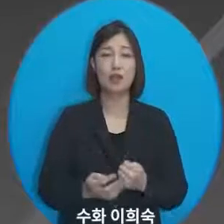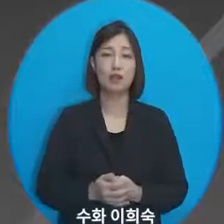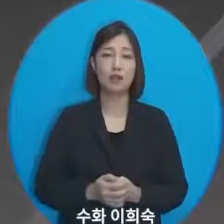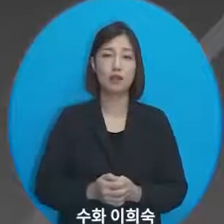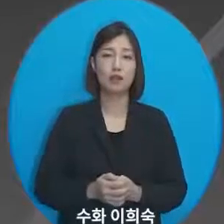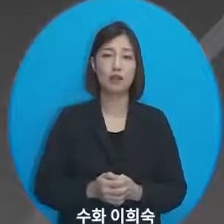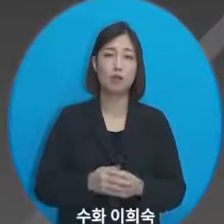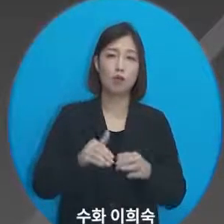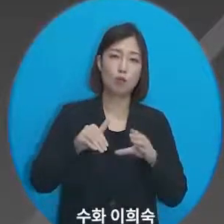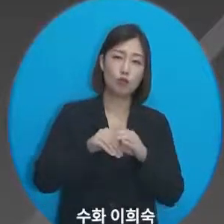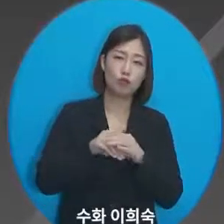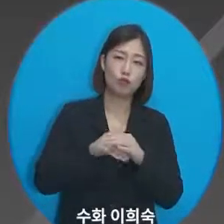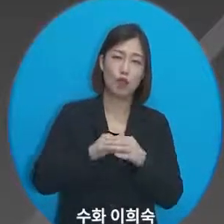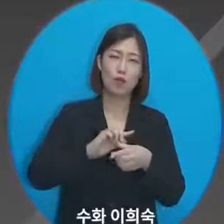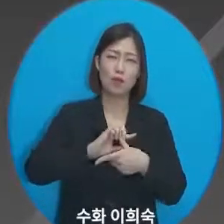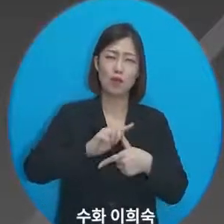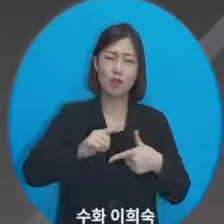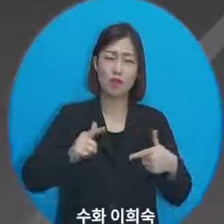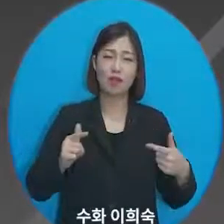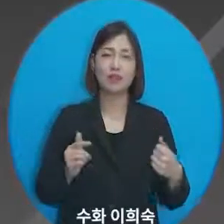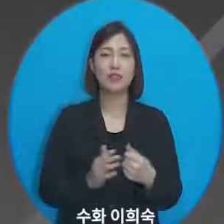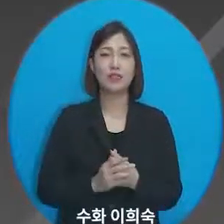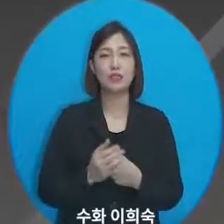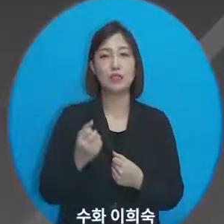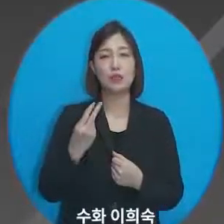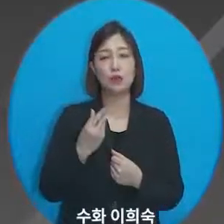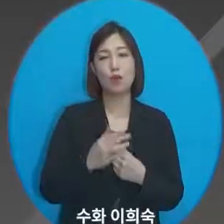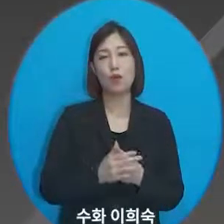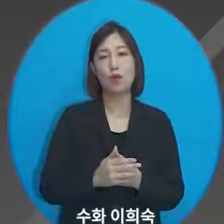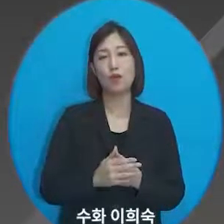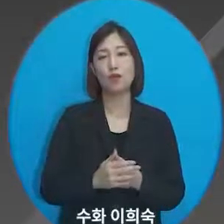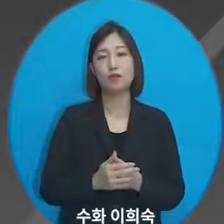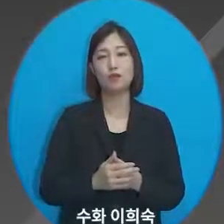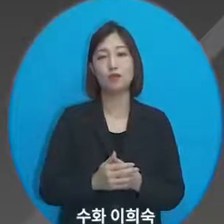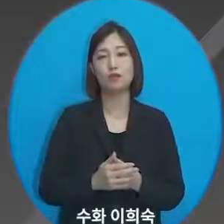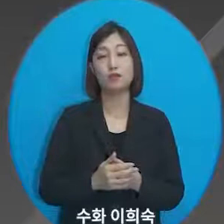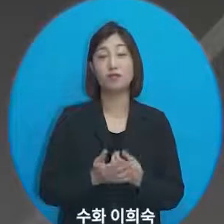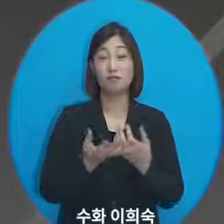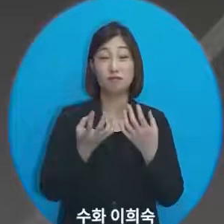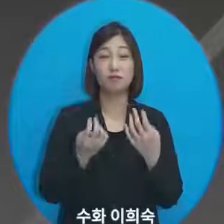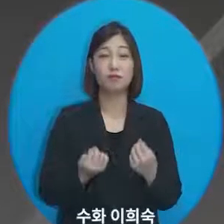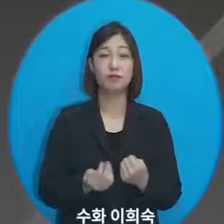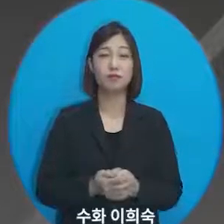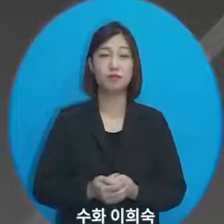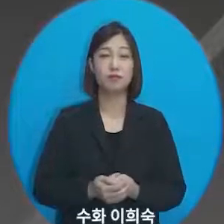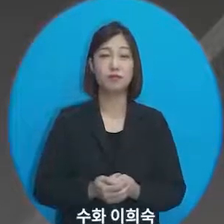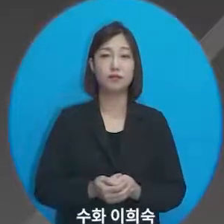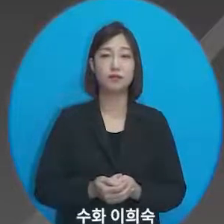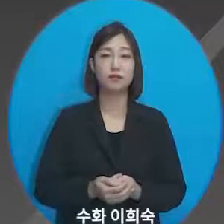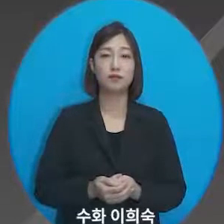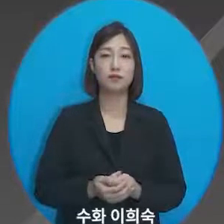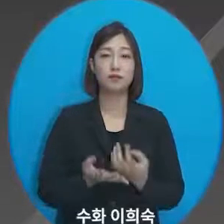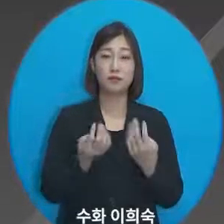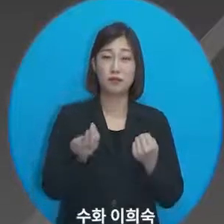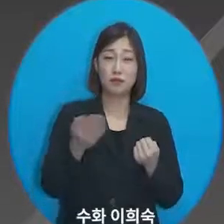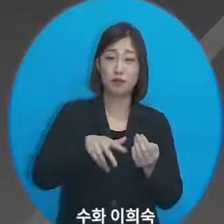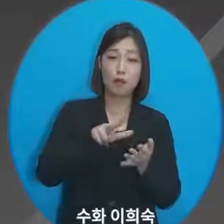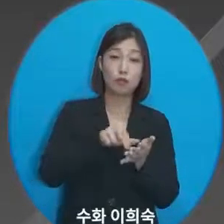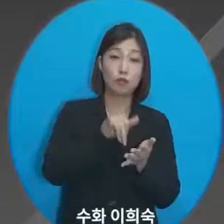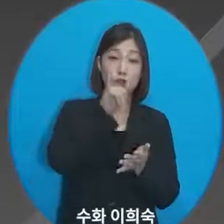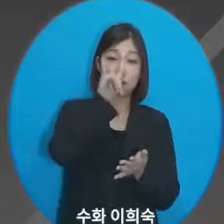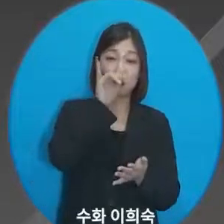그다음에 문화 집회시설, 그다음에 그 영업시설, 의료시설 되게 많은데 이 많은 시설들이 문제가